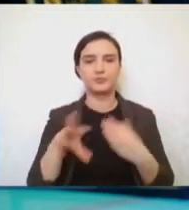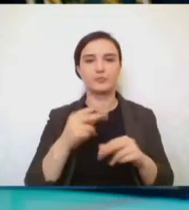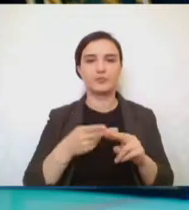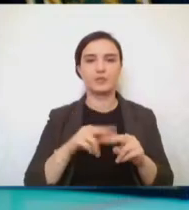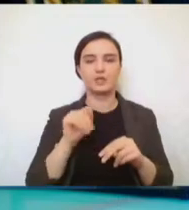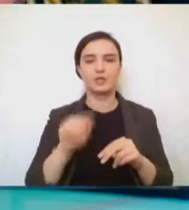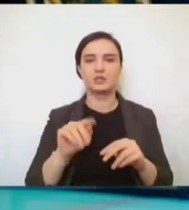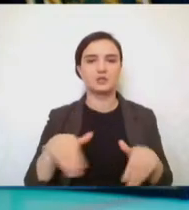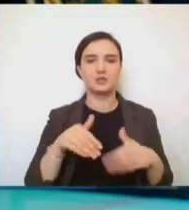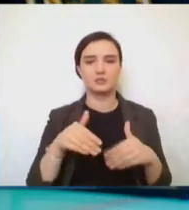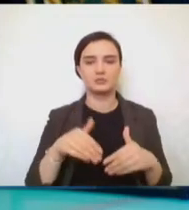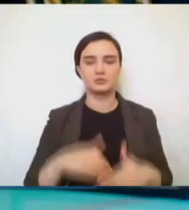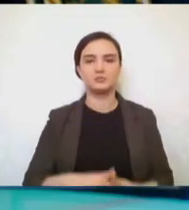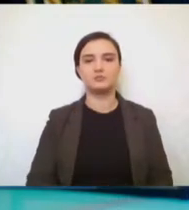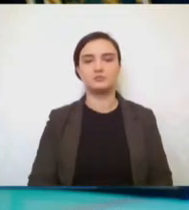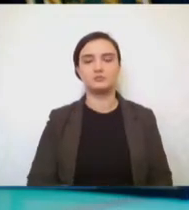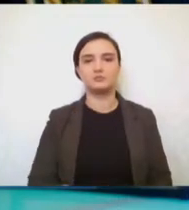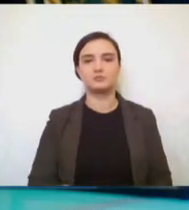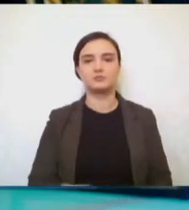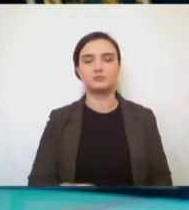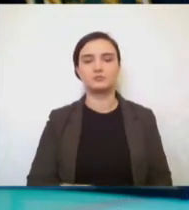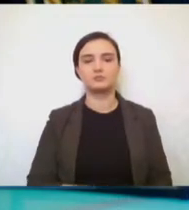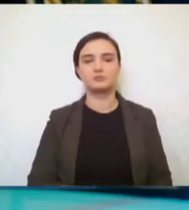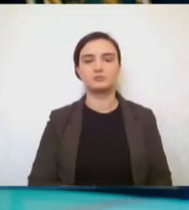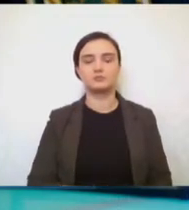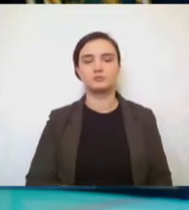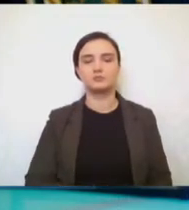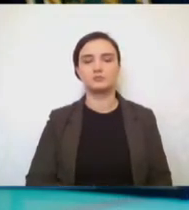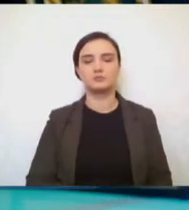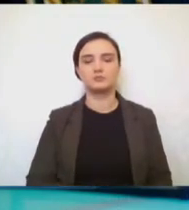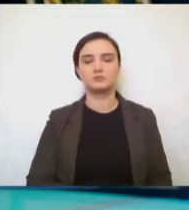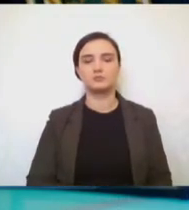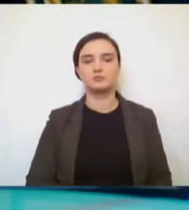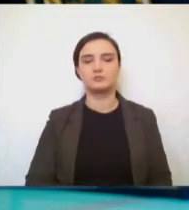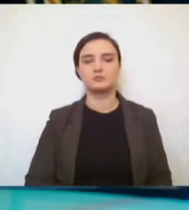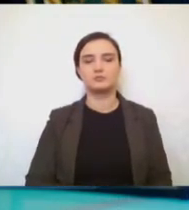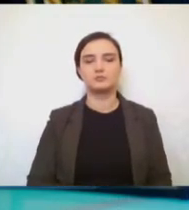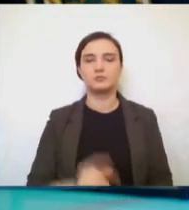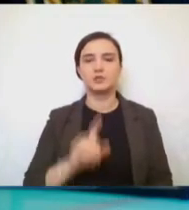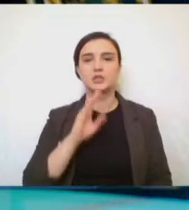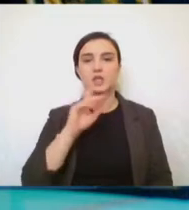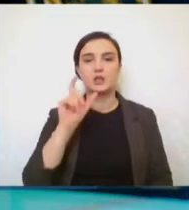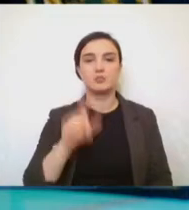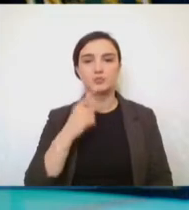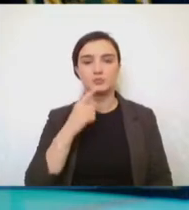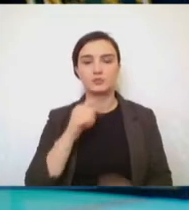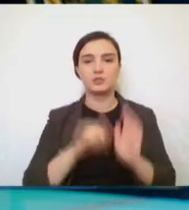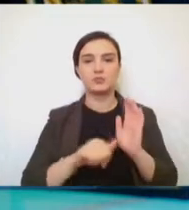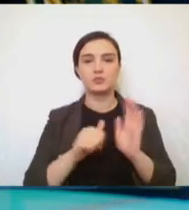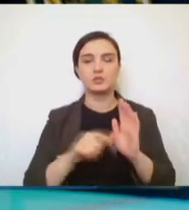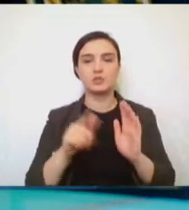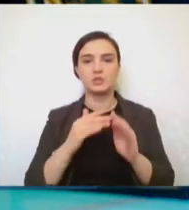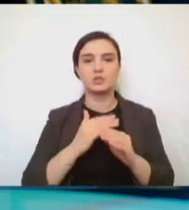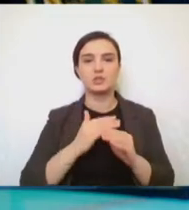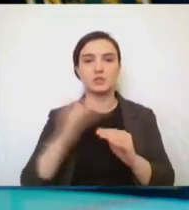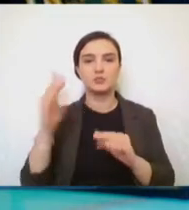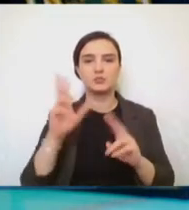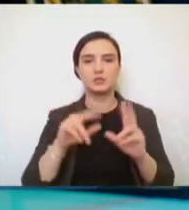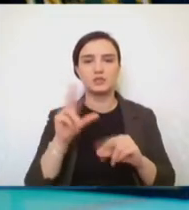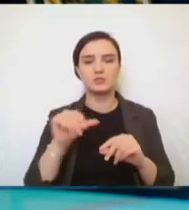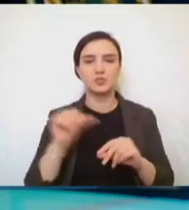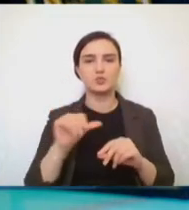გააჩნია. გულის შეკუმშვა და სიხშირე, ანუ პულსი, რასაც ქალბატონი ამბობს, 60-ზე ზემოთ, პრინციპში ცუდი არ არის და ამას